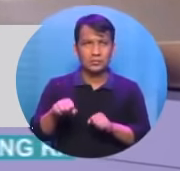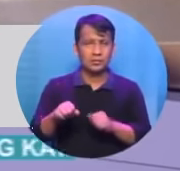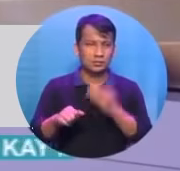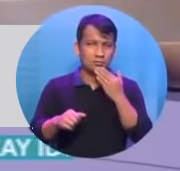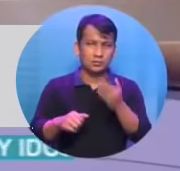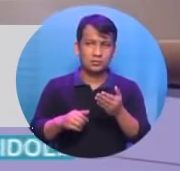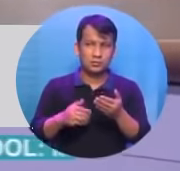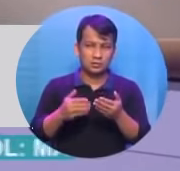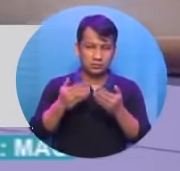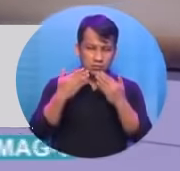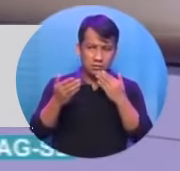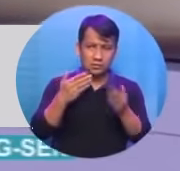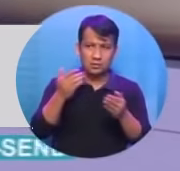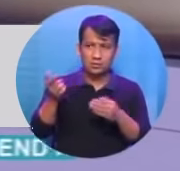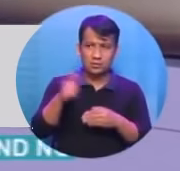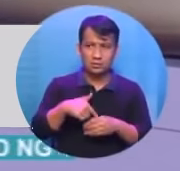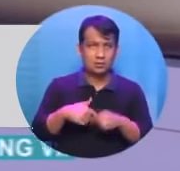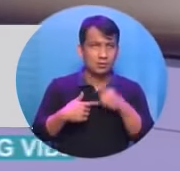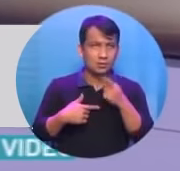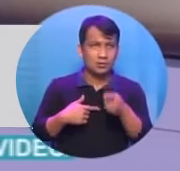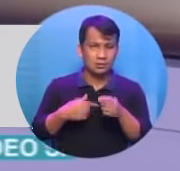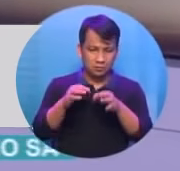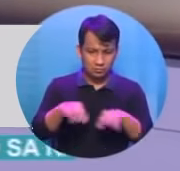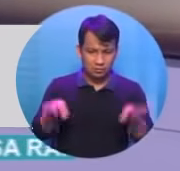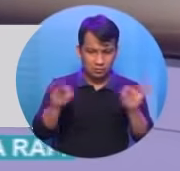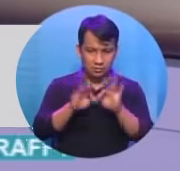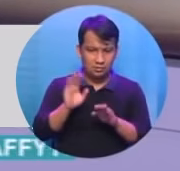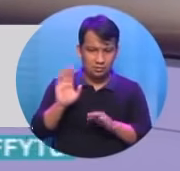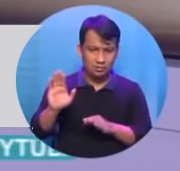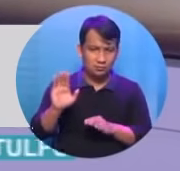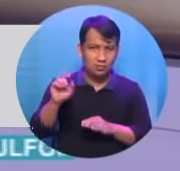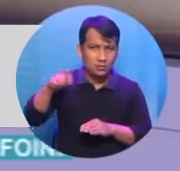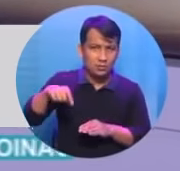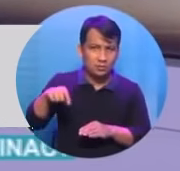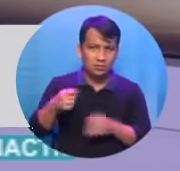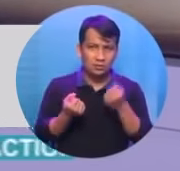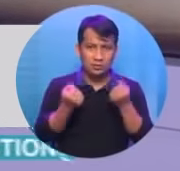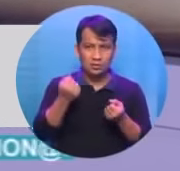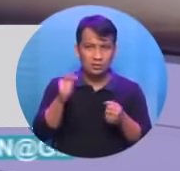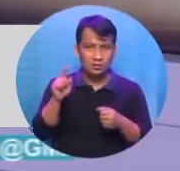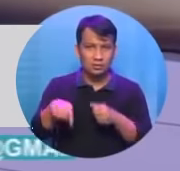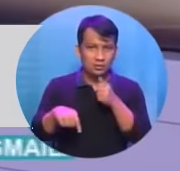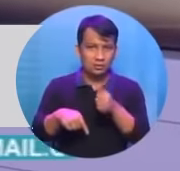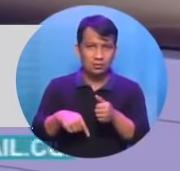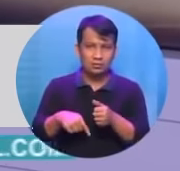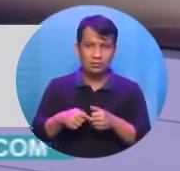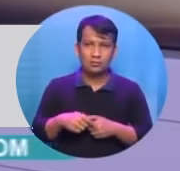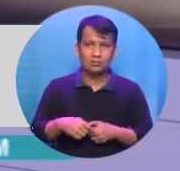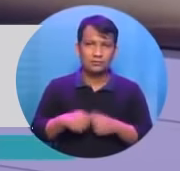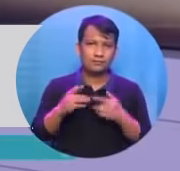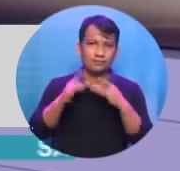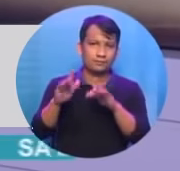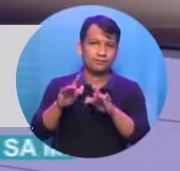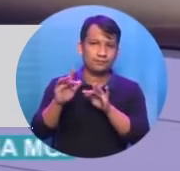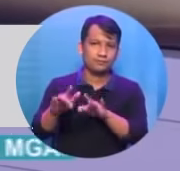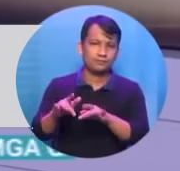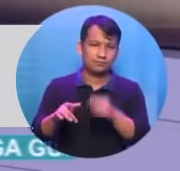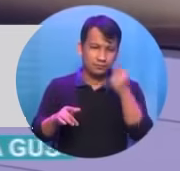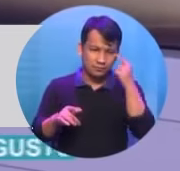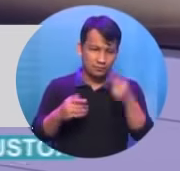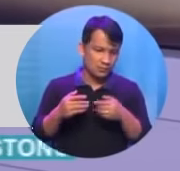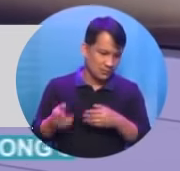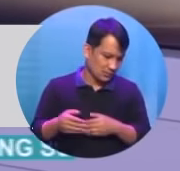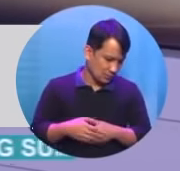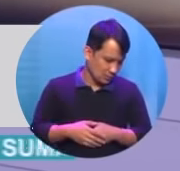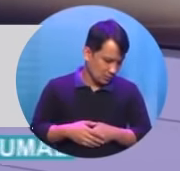naku, sir, hulo po kayo ng langit. Okay. Kailangan po nitong pobre na makapagbiyahe para hindi po magutom yung kanyang pamilya. Oo nga, 1 million kawawa. Hindi niyang bayaran niya.